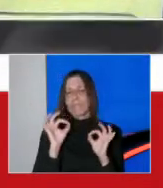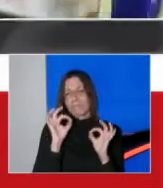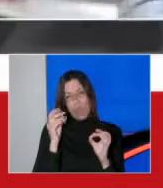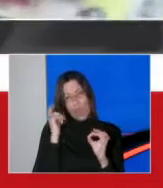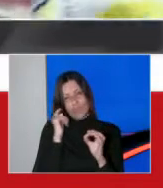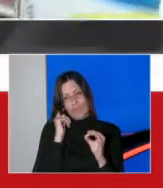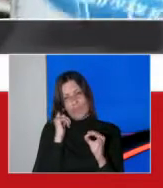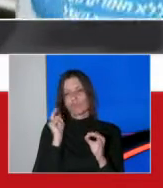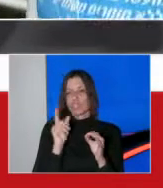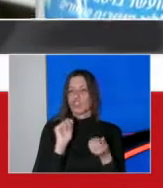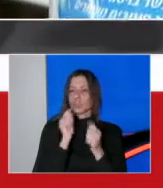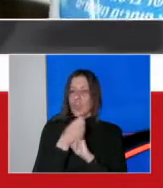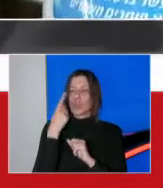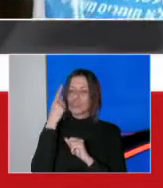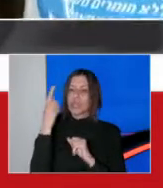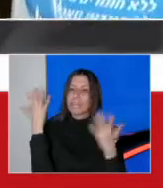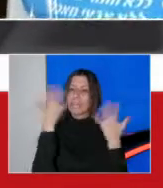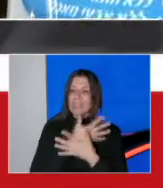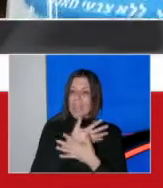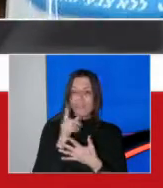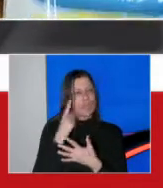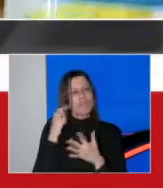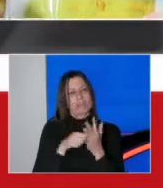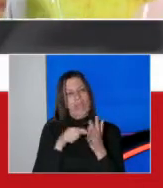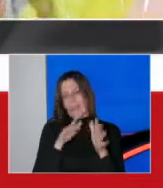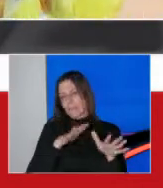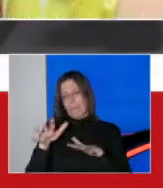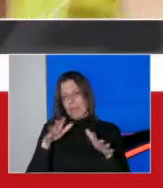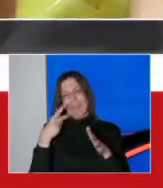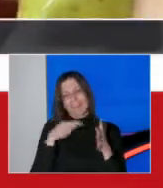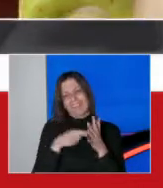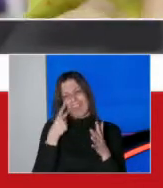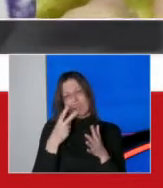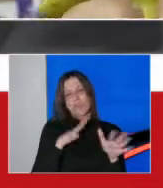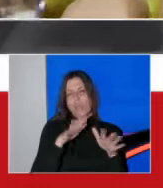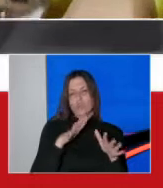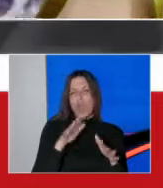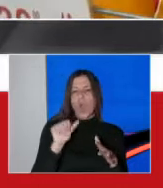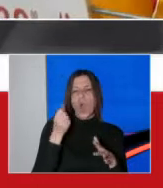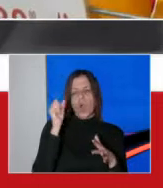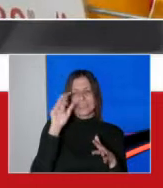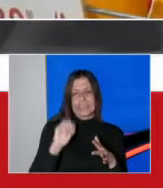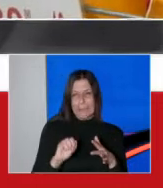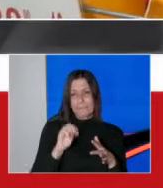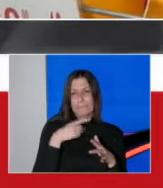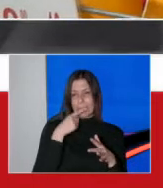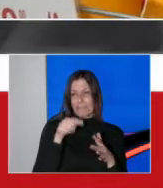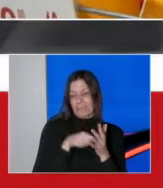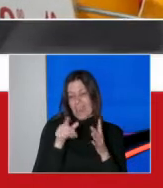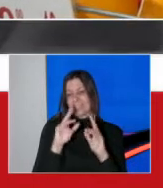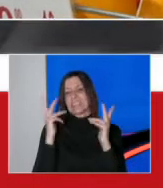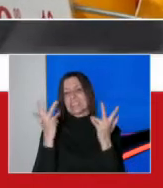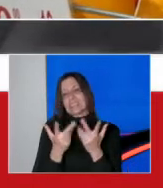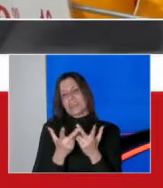חושבת שזה שינוי גישה מפתיע, ואני לא חושבת שזה בגלל הממשלה, כי ראינו של הממשלה, אוסם אמרו בסופו של דבר, זה הציבור,